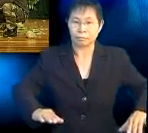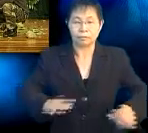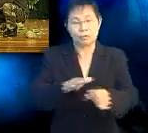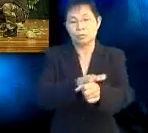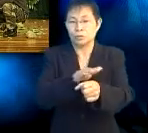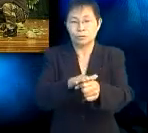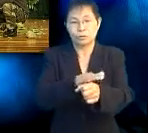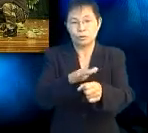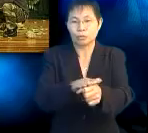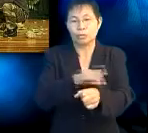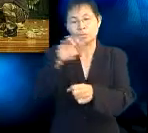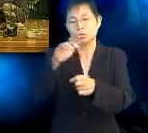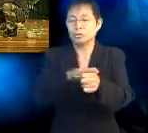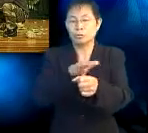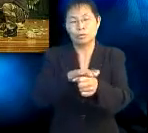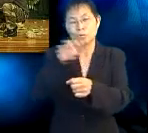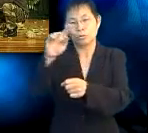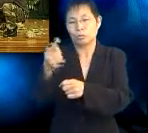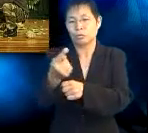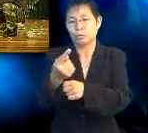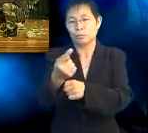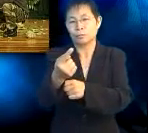memadailah cuma